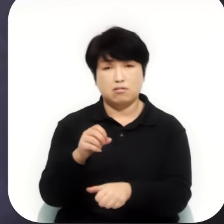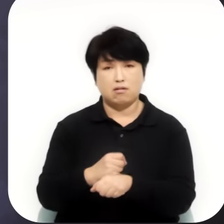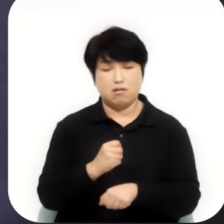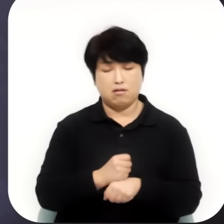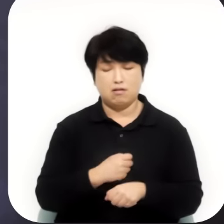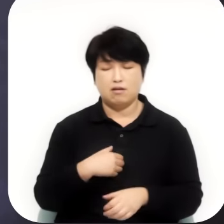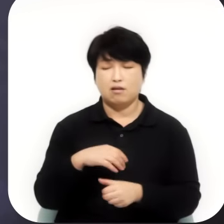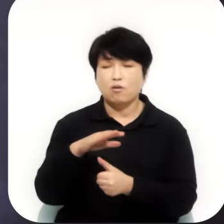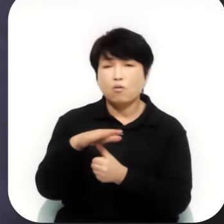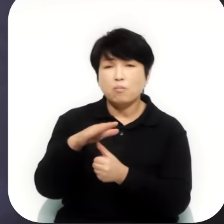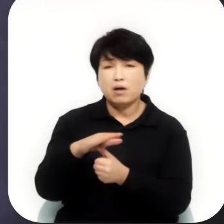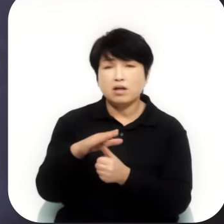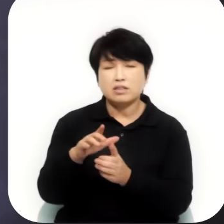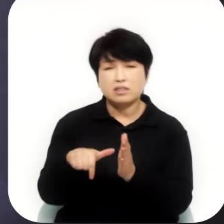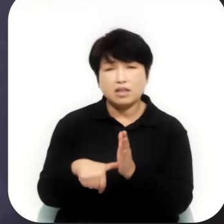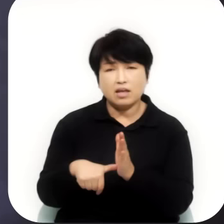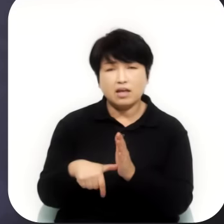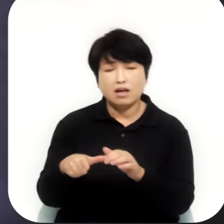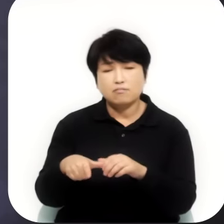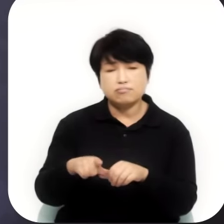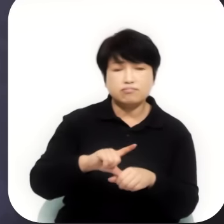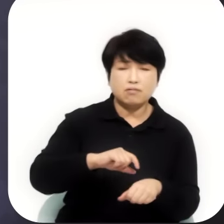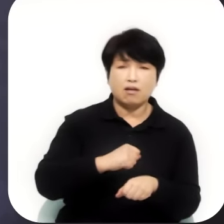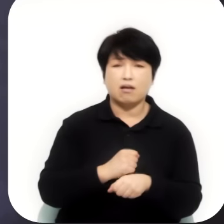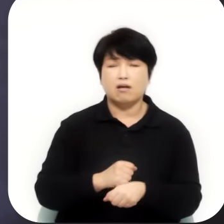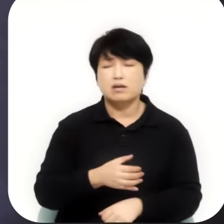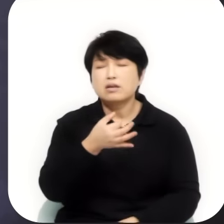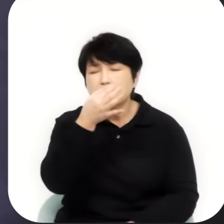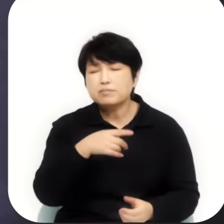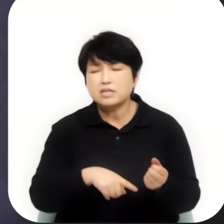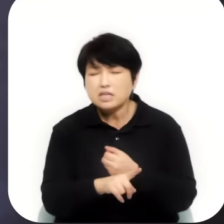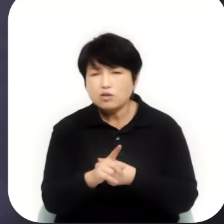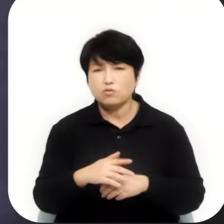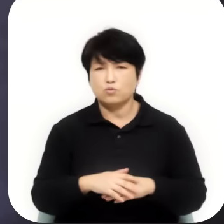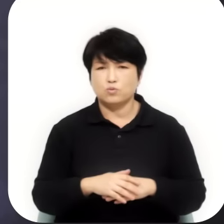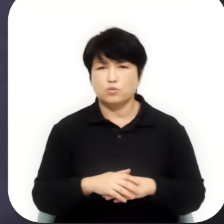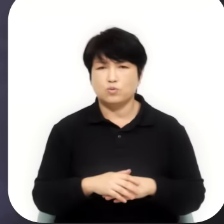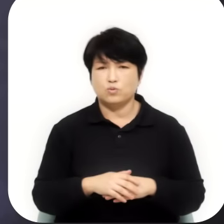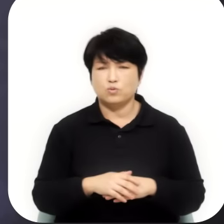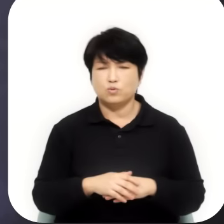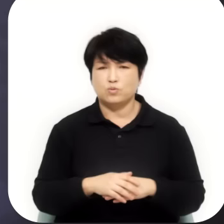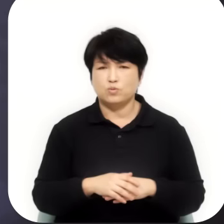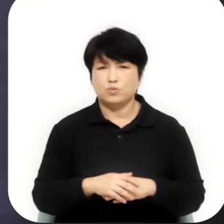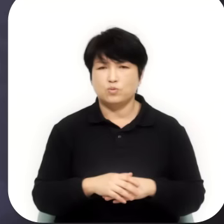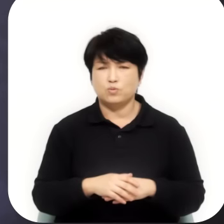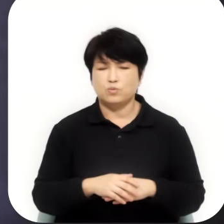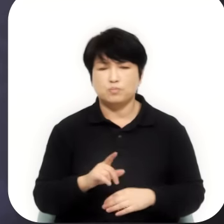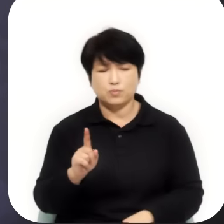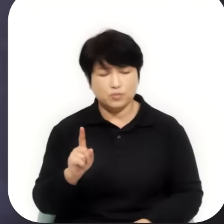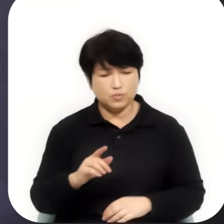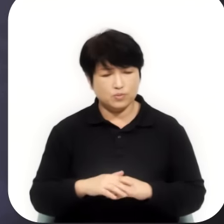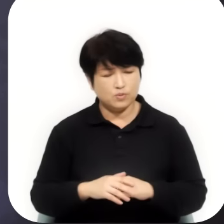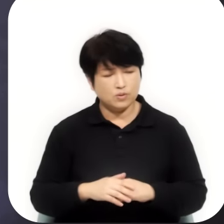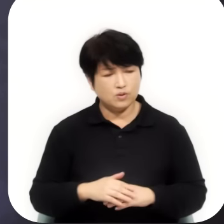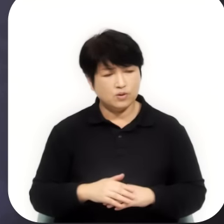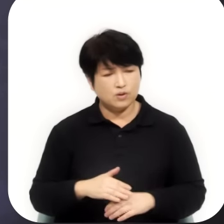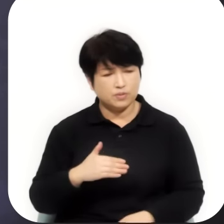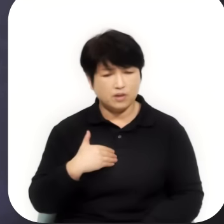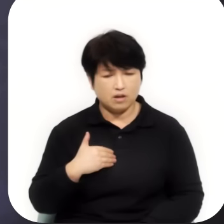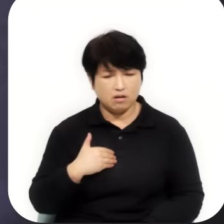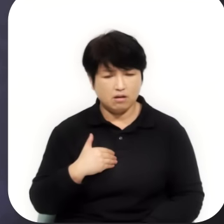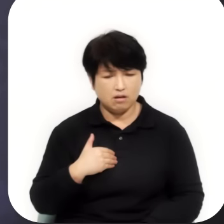그 시절로 돌아가서 그게 왜 힘들었느냐. 그 생각만 힘들었는데 알고 봤더니